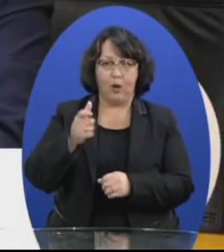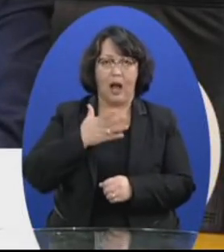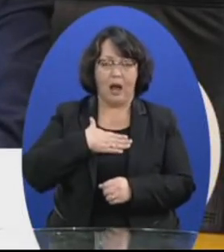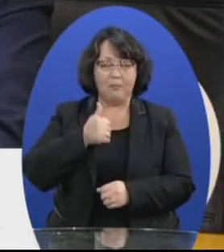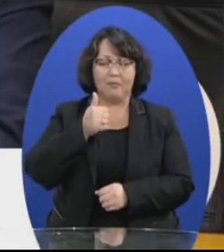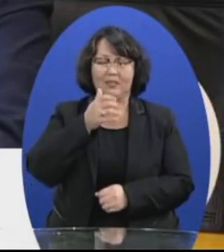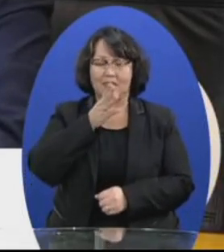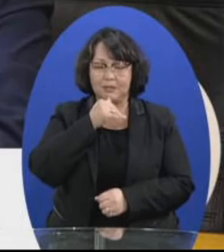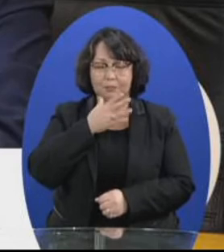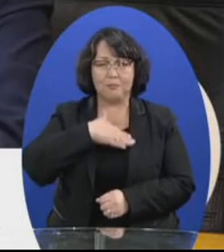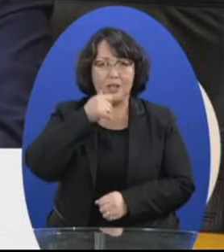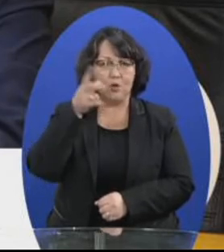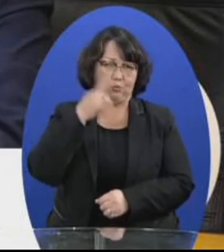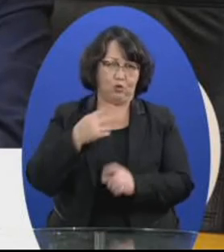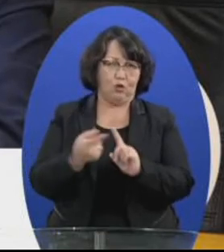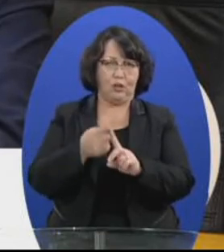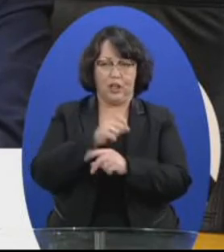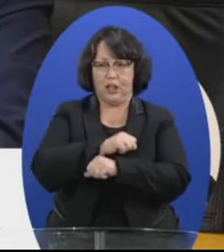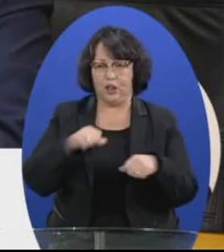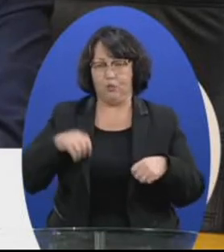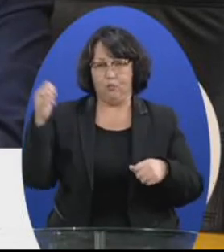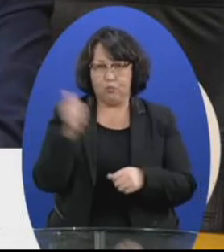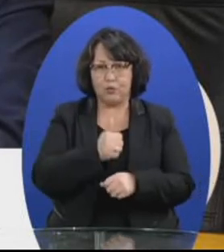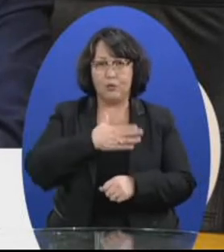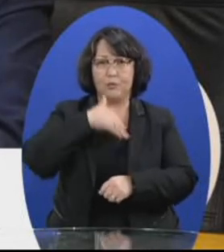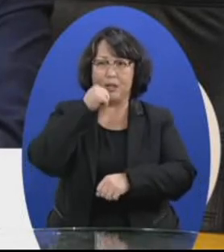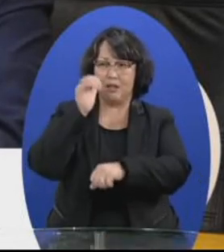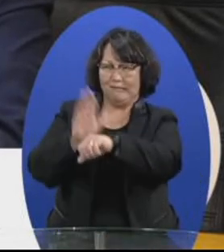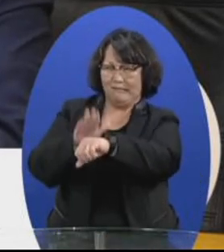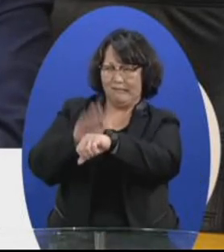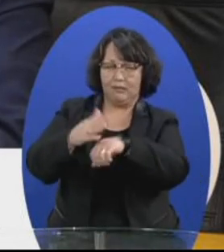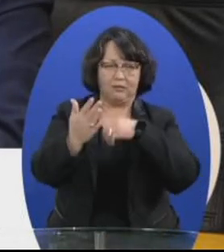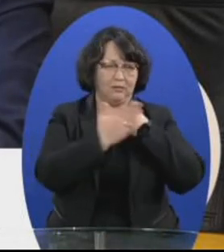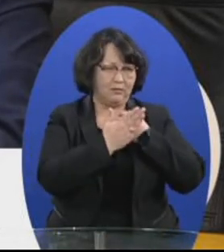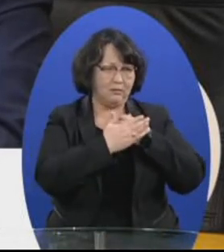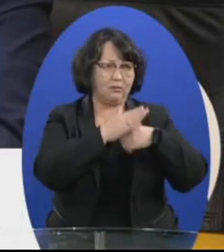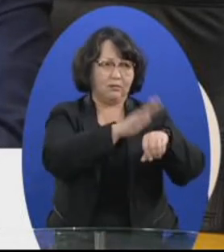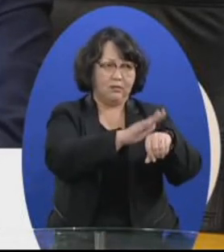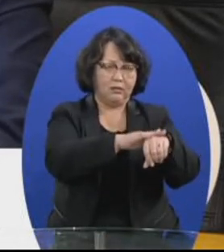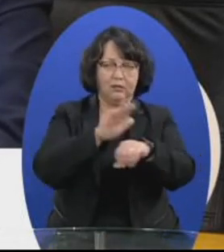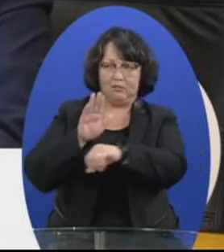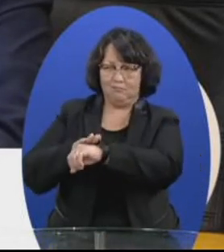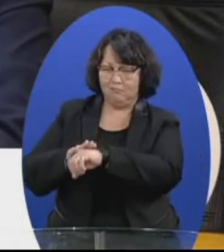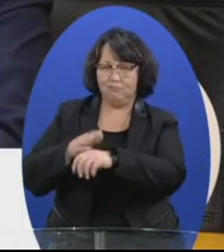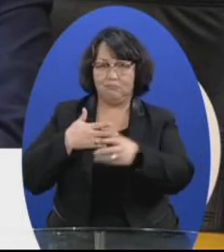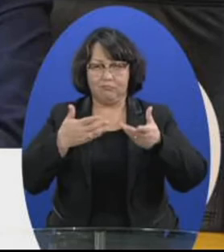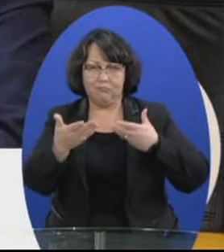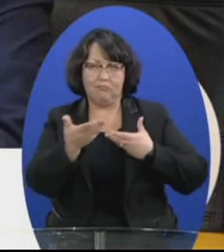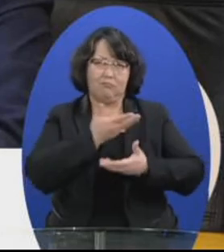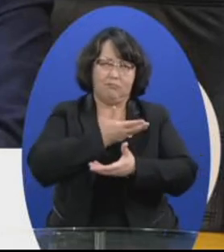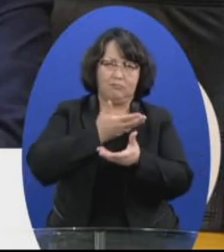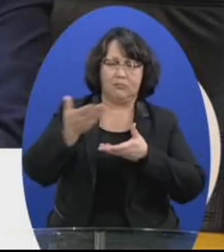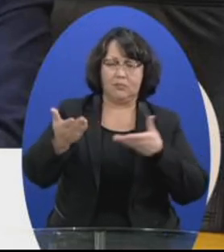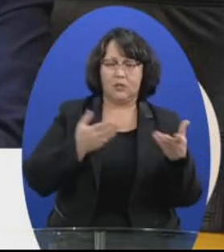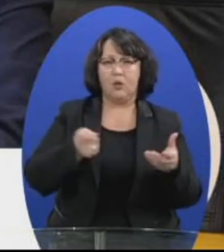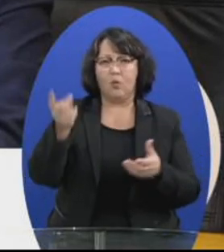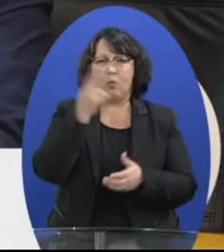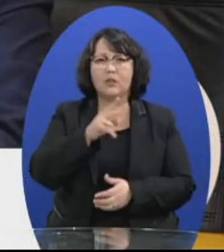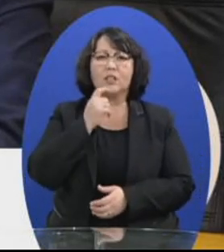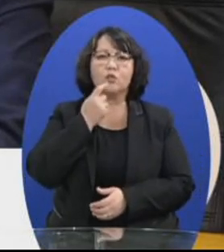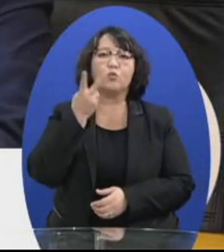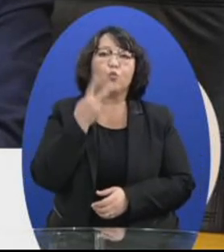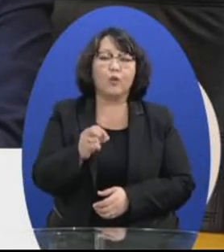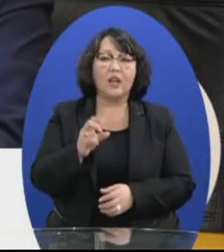учраас иргэн бүрийг хуулиар чанд сахиж биеиндээ шаардлага тавьж ер нь энэ хүндрэлтэй